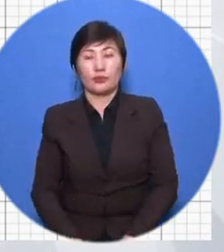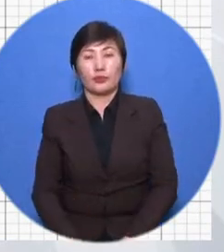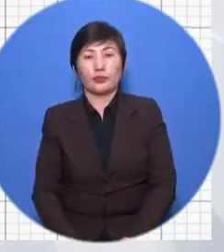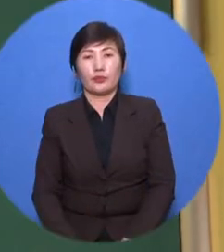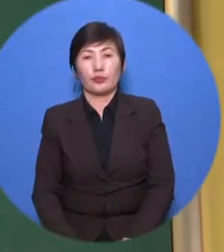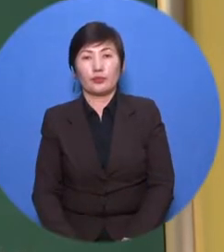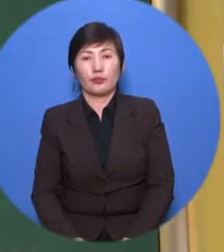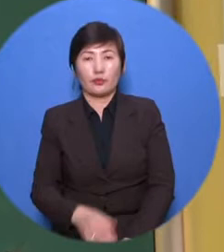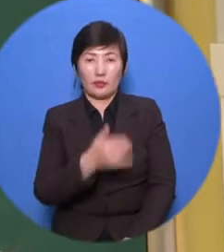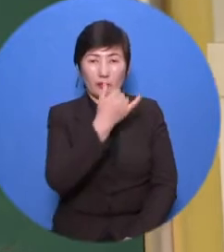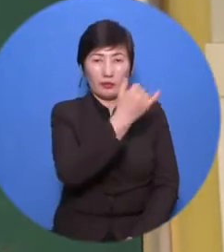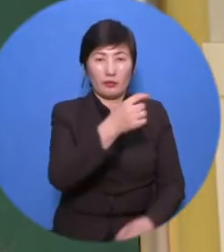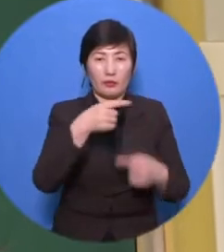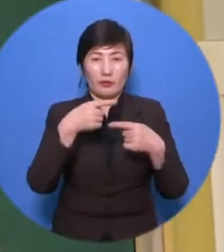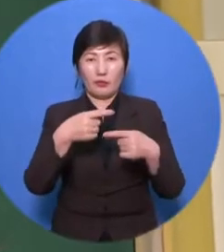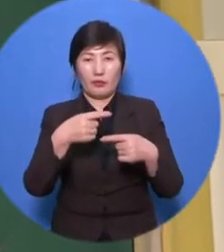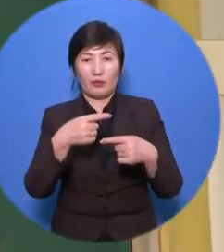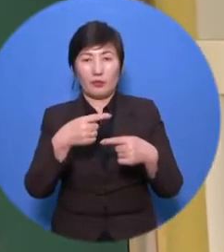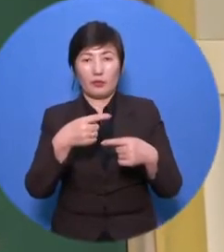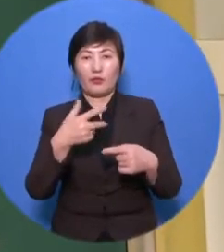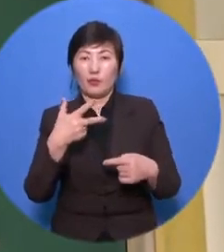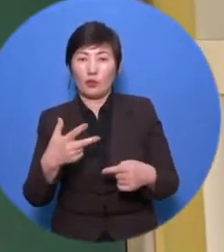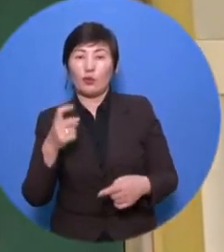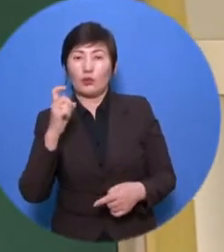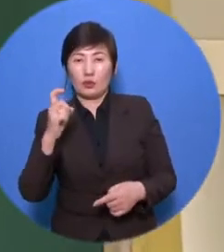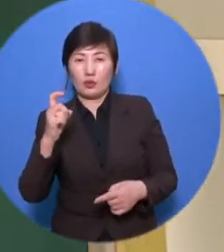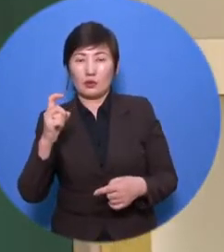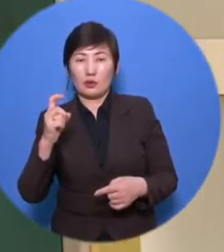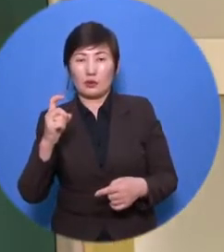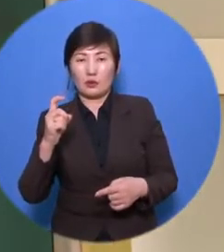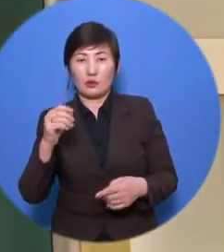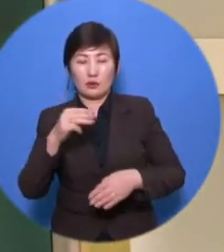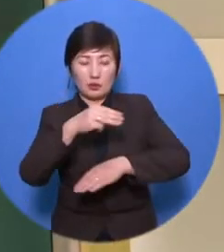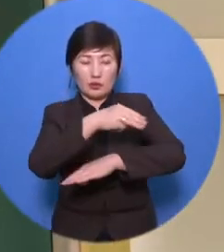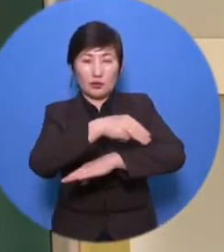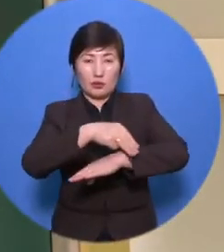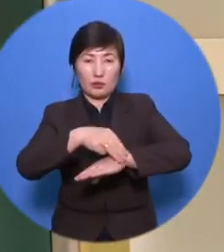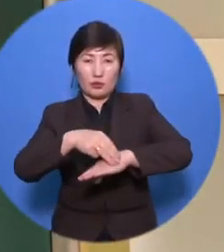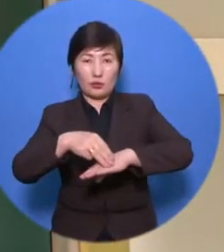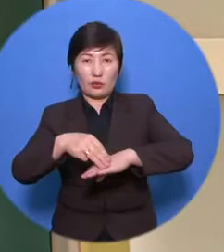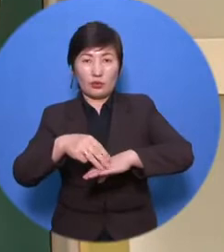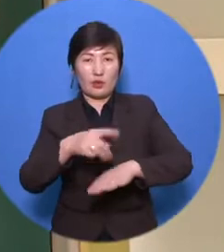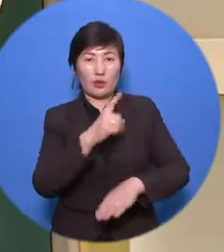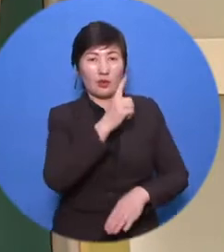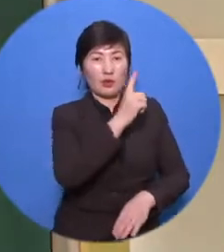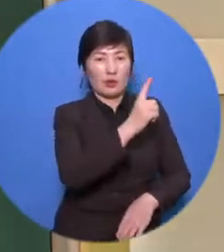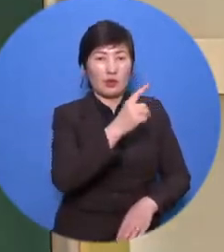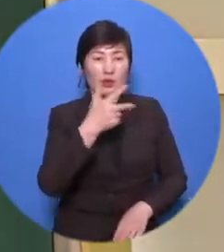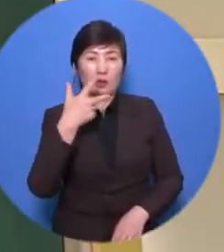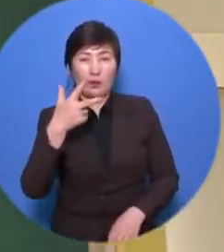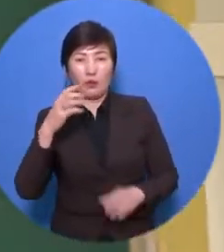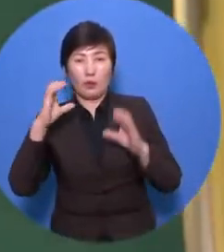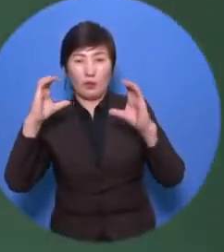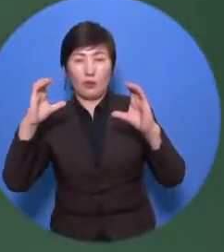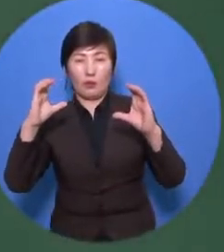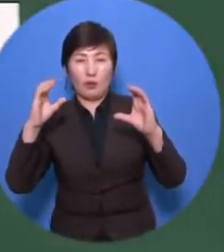За y тэнцүү 3x гэсэн шулуун дээр 1 3 гэсэн координаттай а цэг